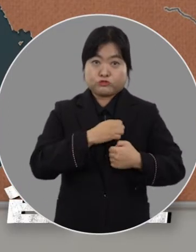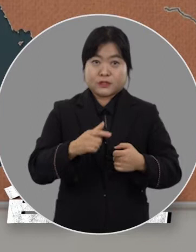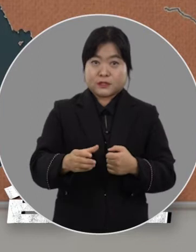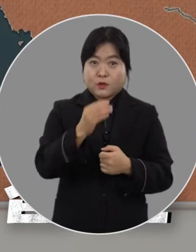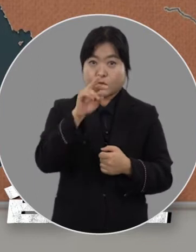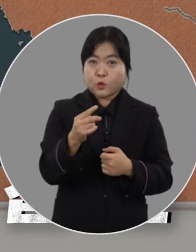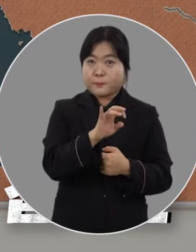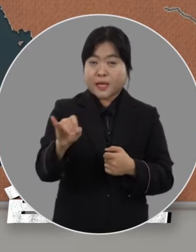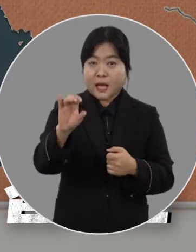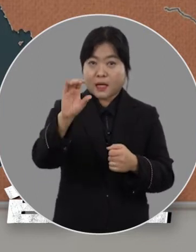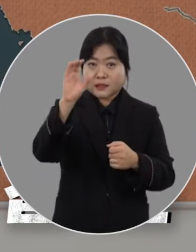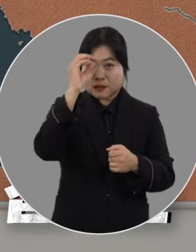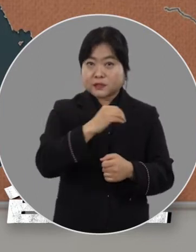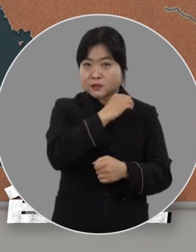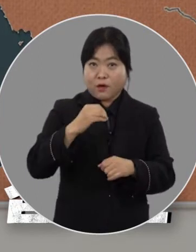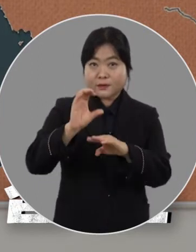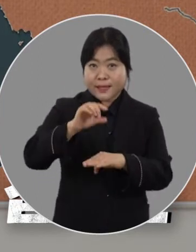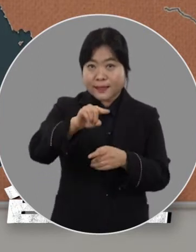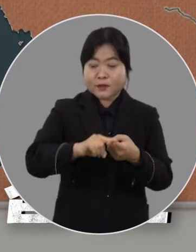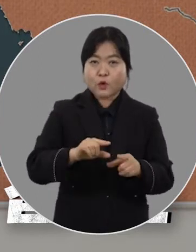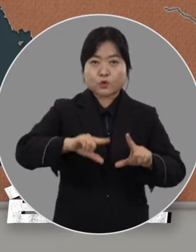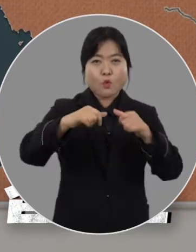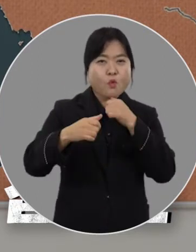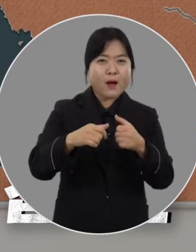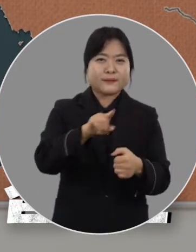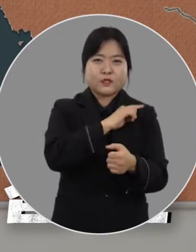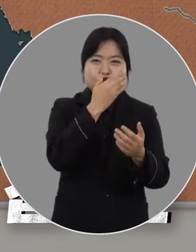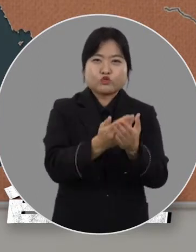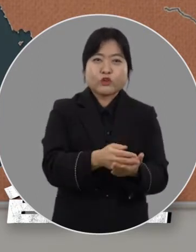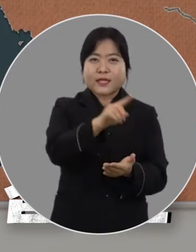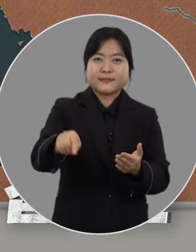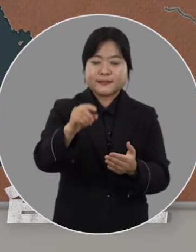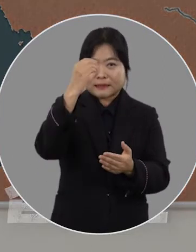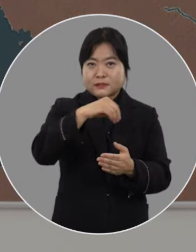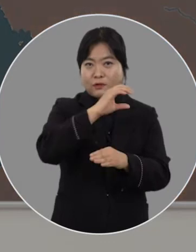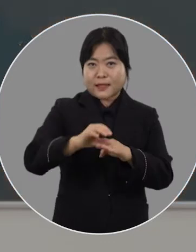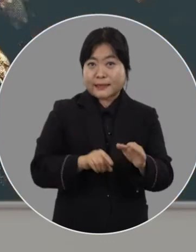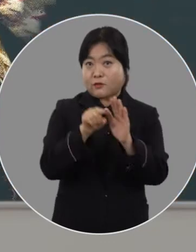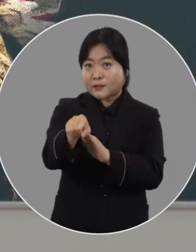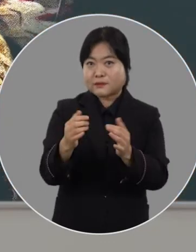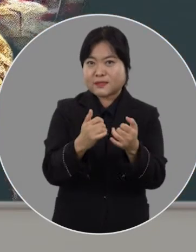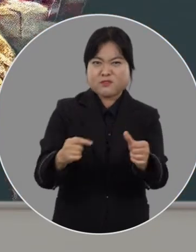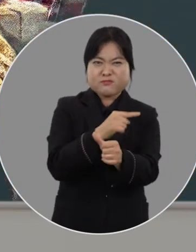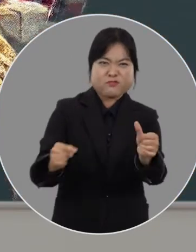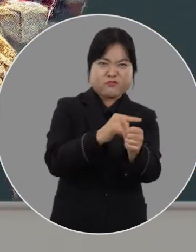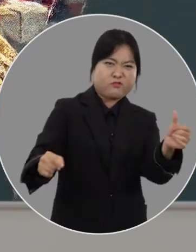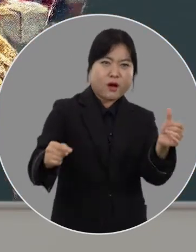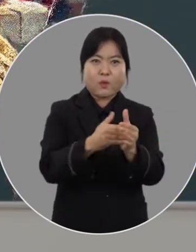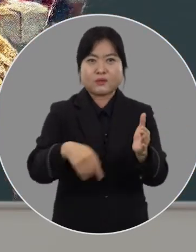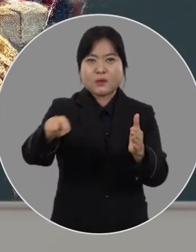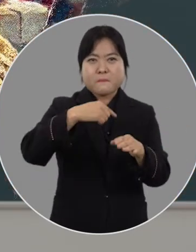소피아 성당이라고 하는 동로마 제국 콘스탄티노플의 가장 중요한 성당까지 들어가서 사람들을